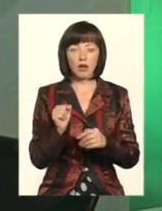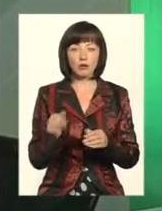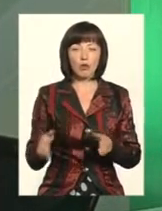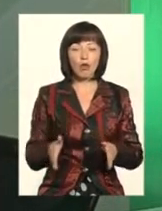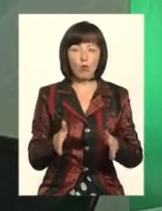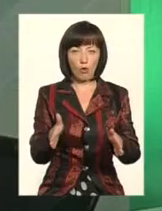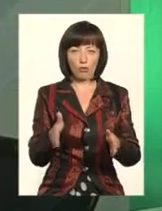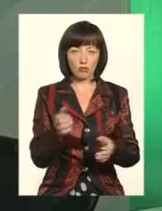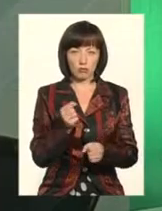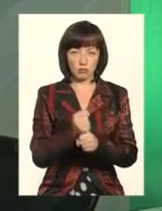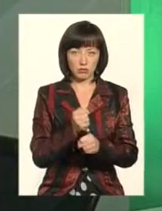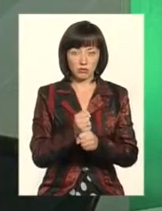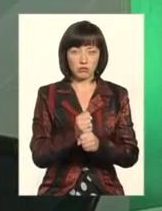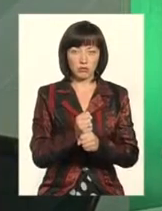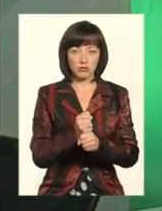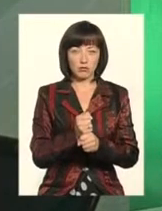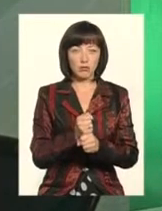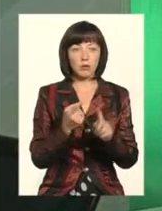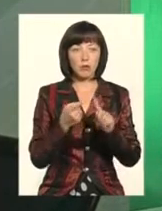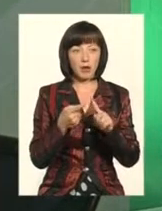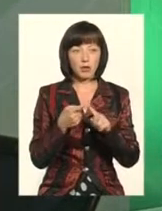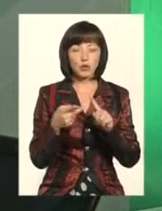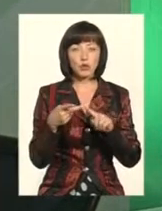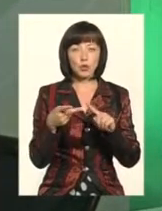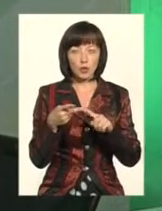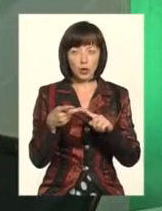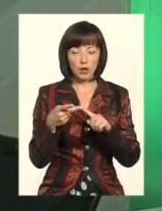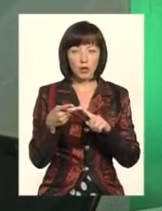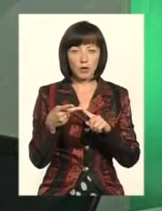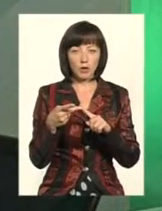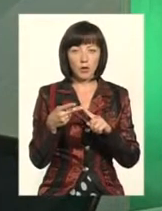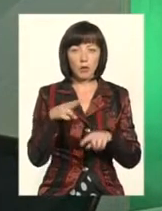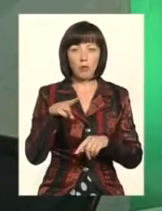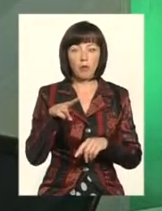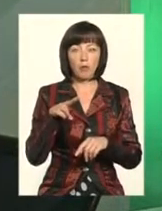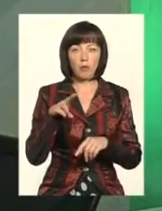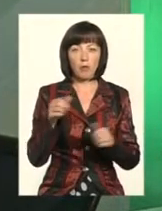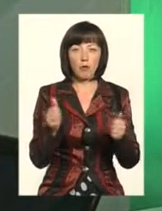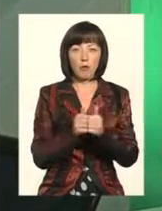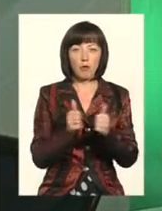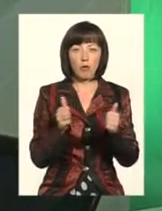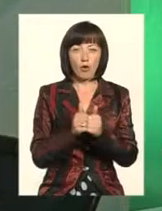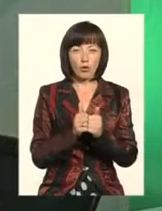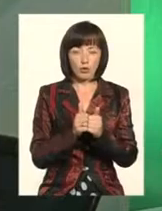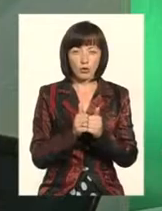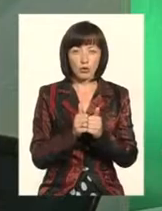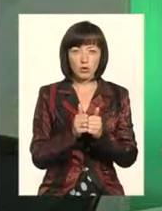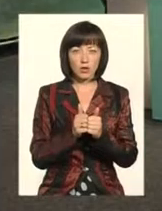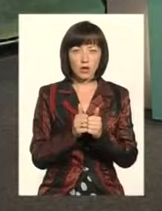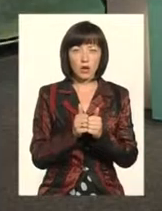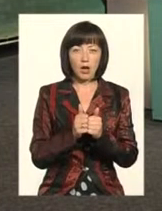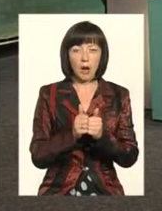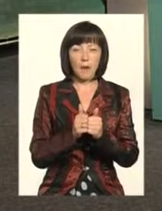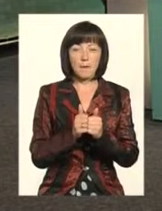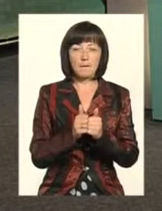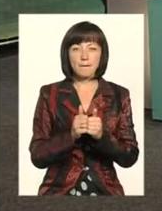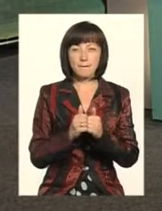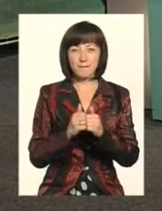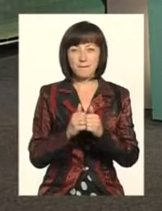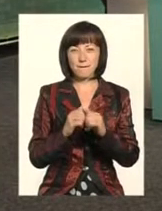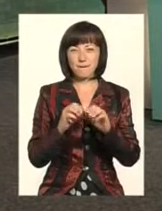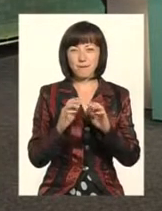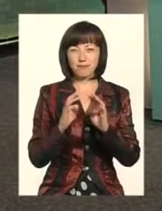дороги? Це перше запитання. І друге запитання. Поруч притулок бездомних собак, який